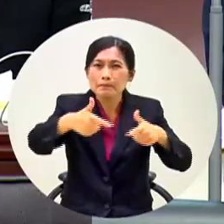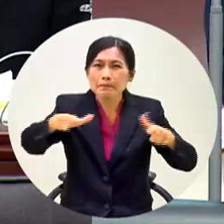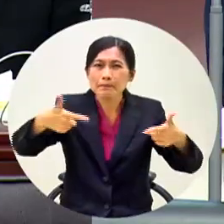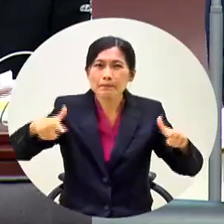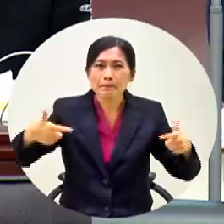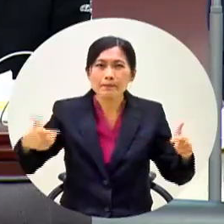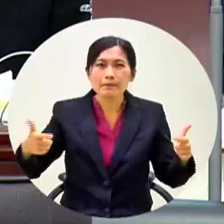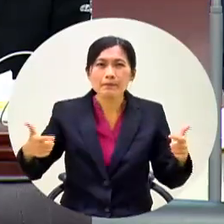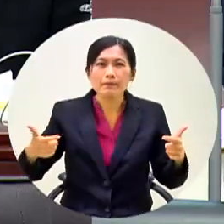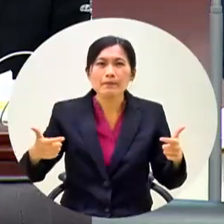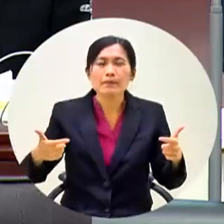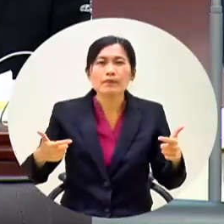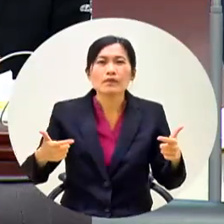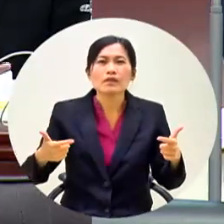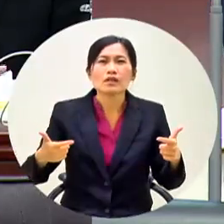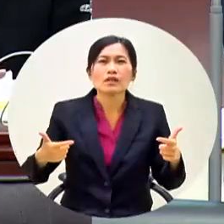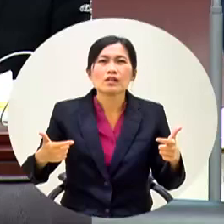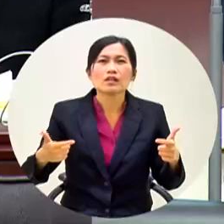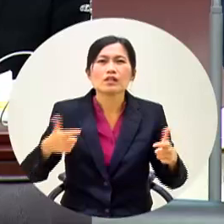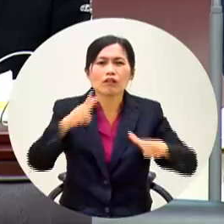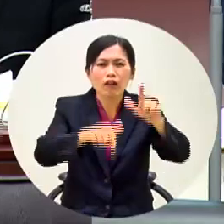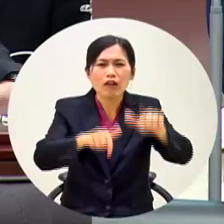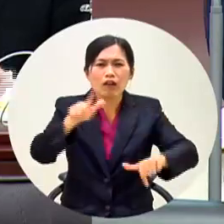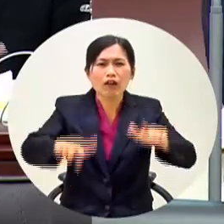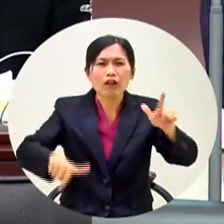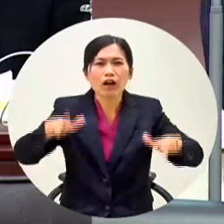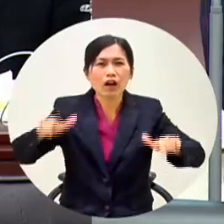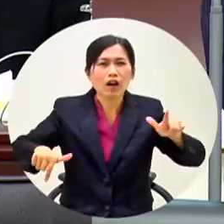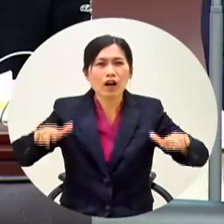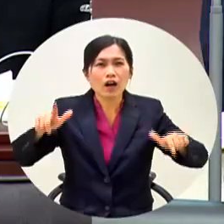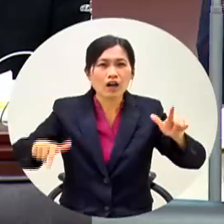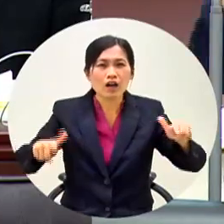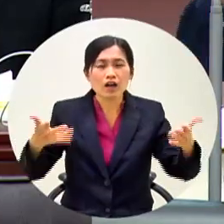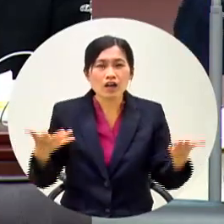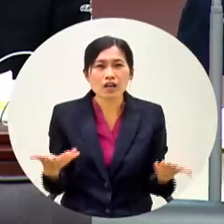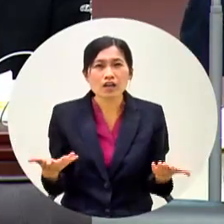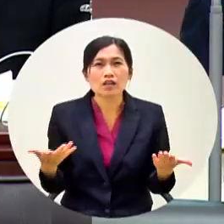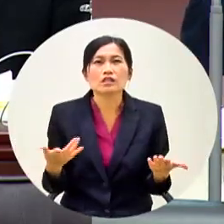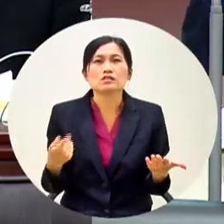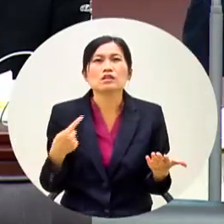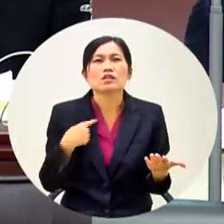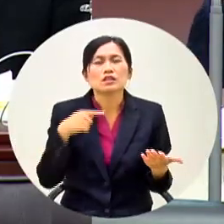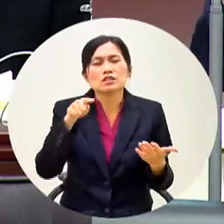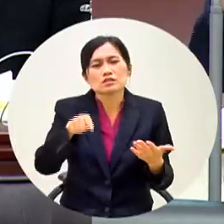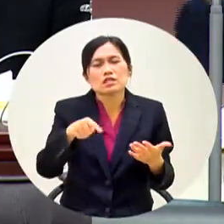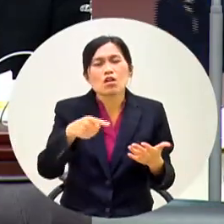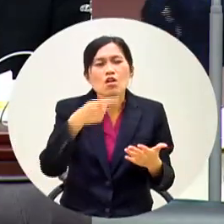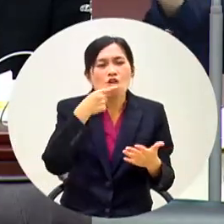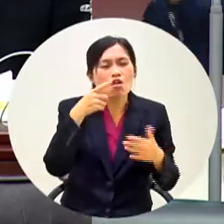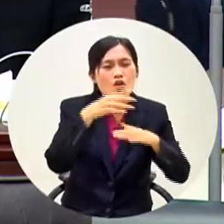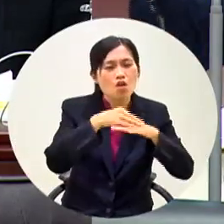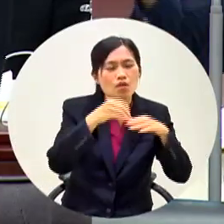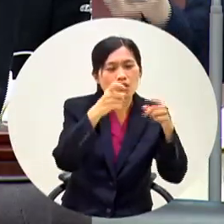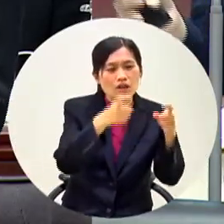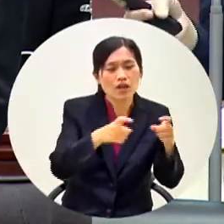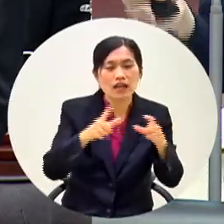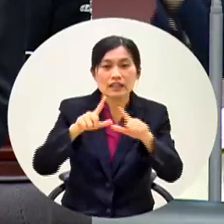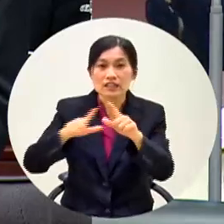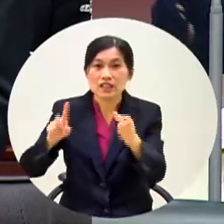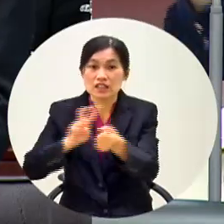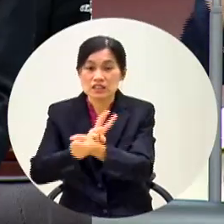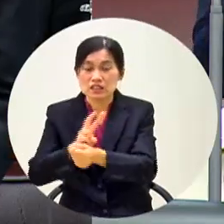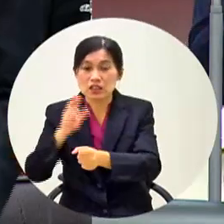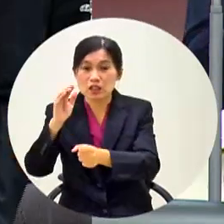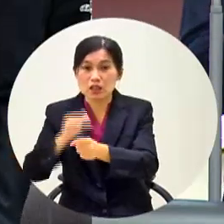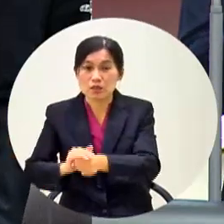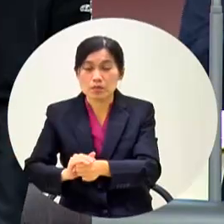对，但是呢，我想 这个我请督察局跟民政局跟议员报告。 因为红毛港 有去研究，大林埔有去研究过这些